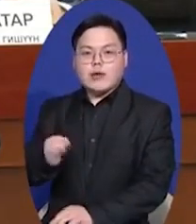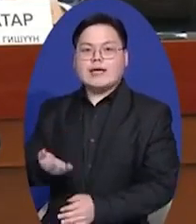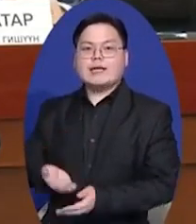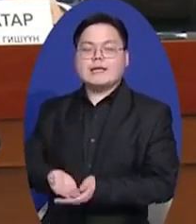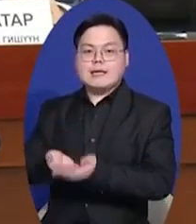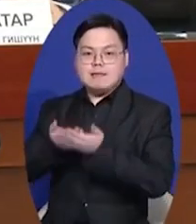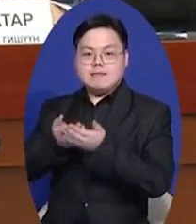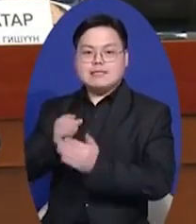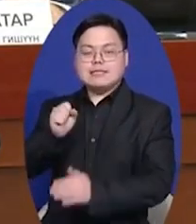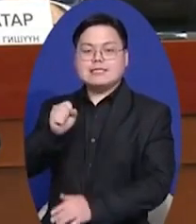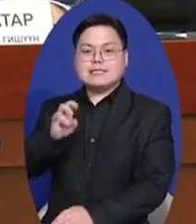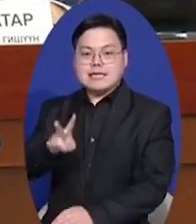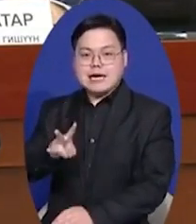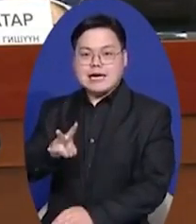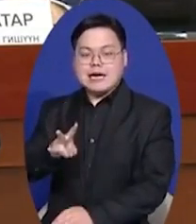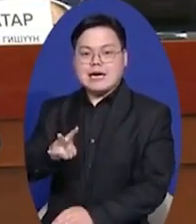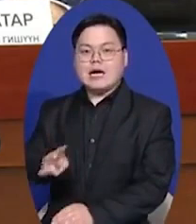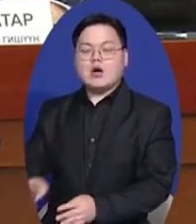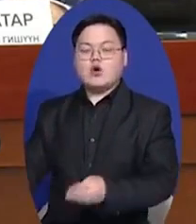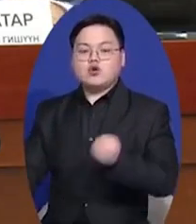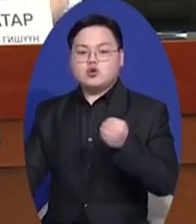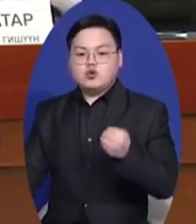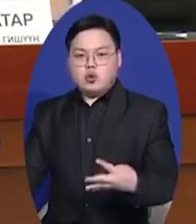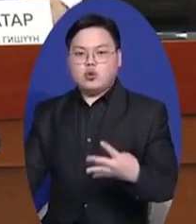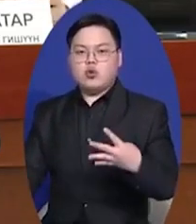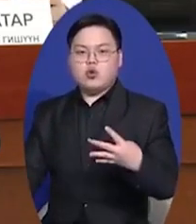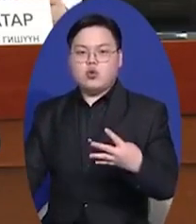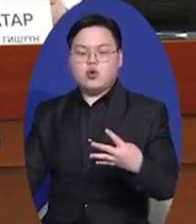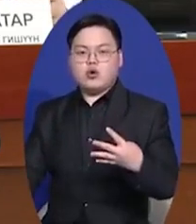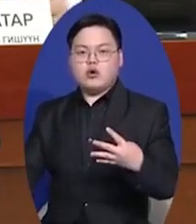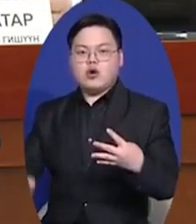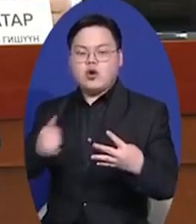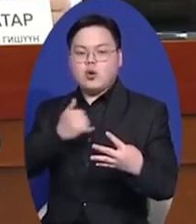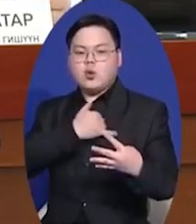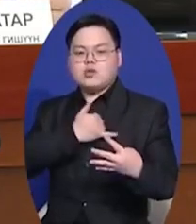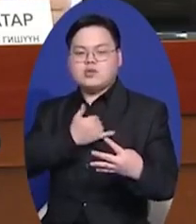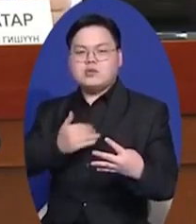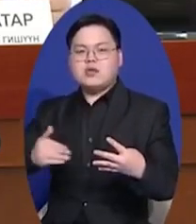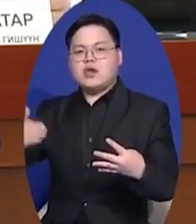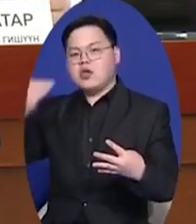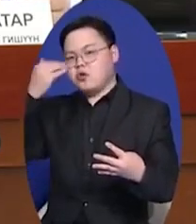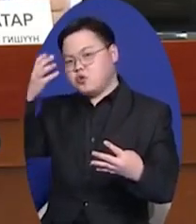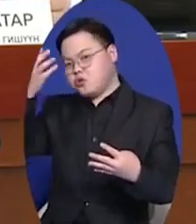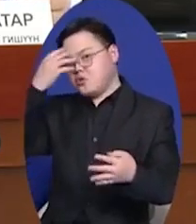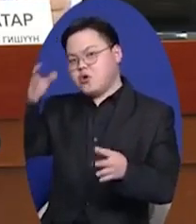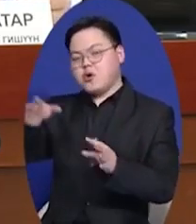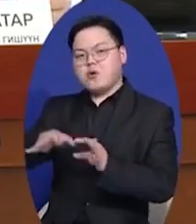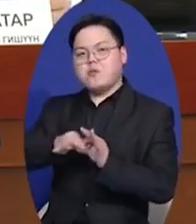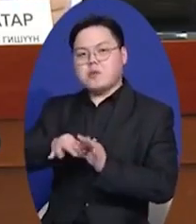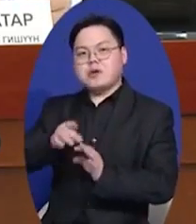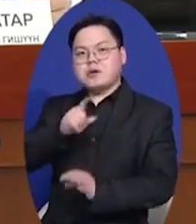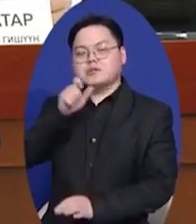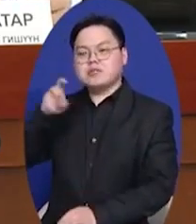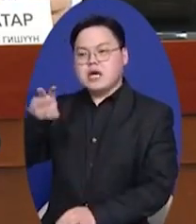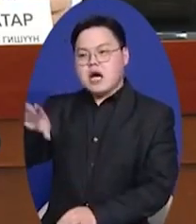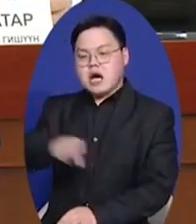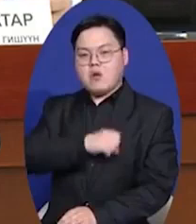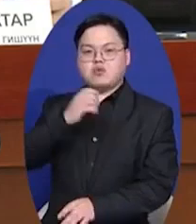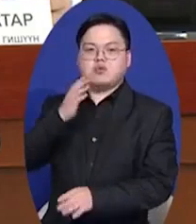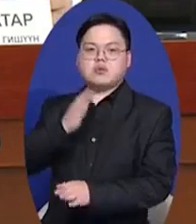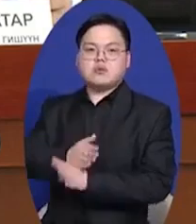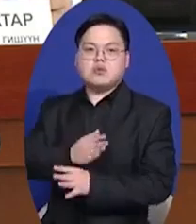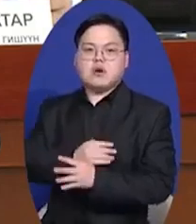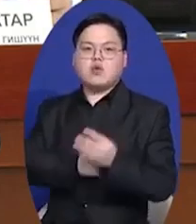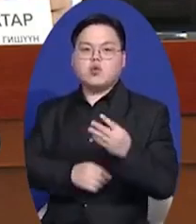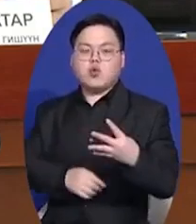дэмжих сангийн хүрээнд дараах 4 улс төр нөлөө бүхий этгээдийн харилцаа хамаарал лизинг авсан байна гэдэг ийм